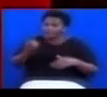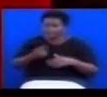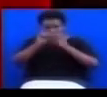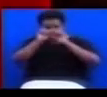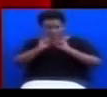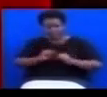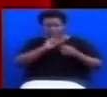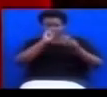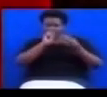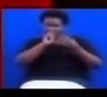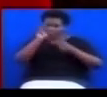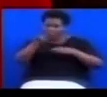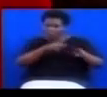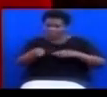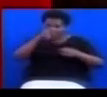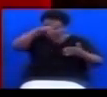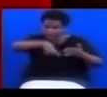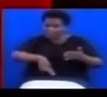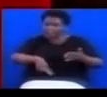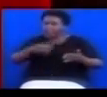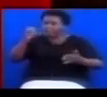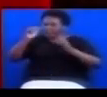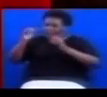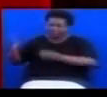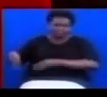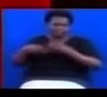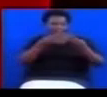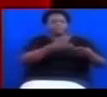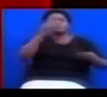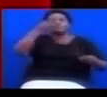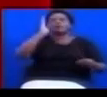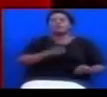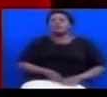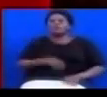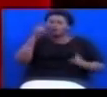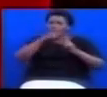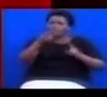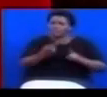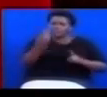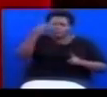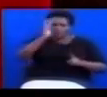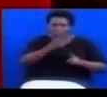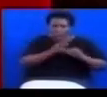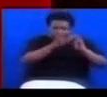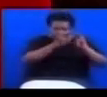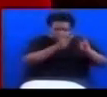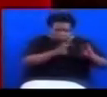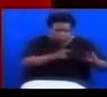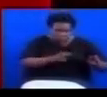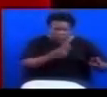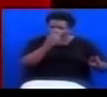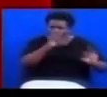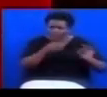lazima huo mkataba wanaoingia waulete serikalini ili serikali iweze kuangalia kama unakinzana na sheria zetu za ndani.